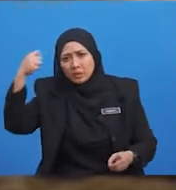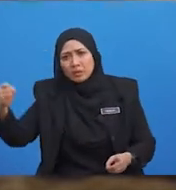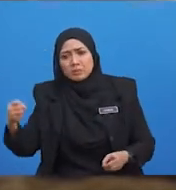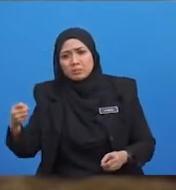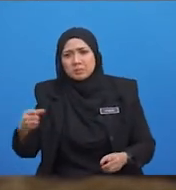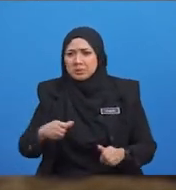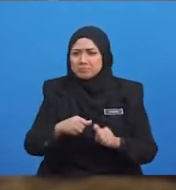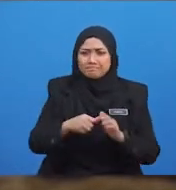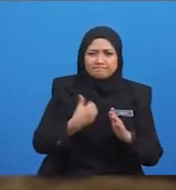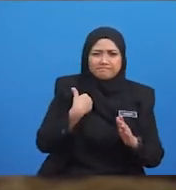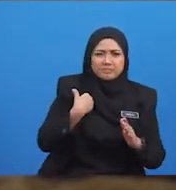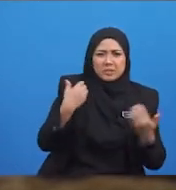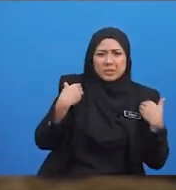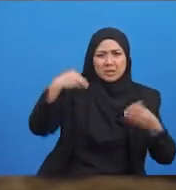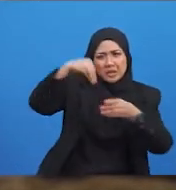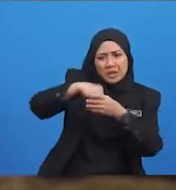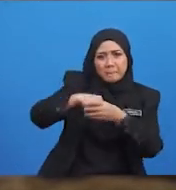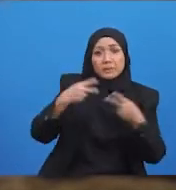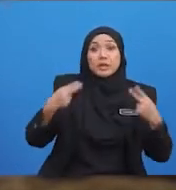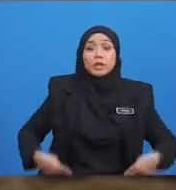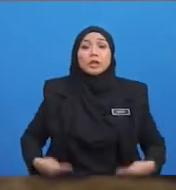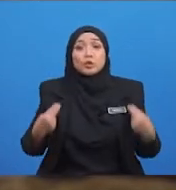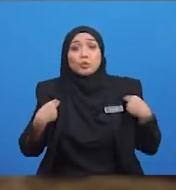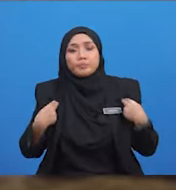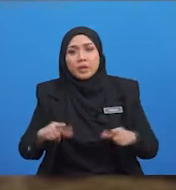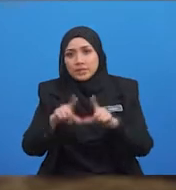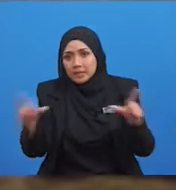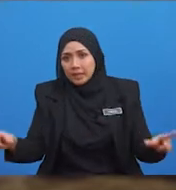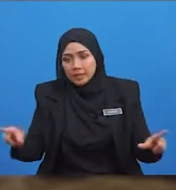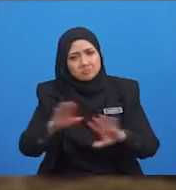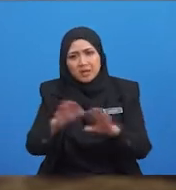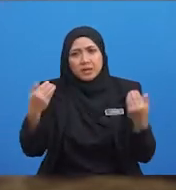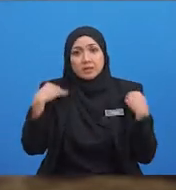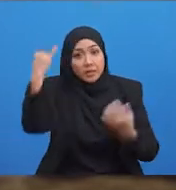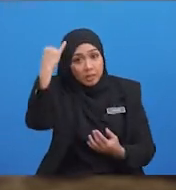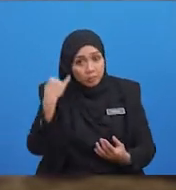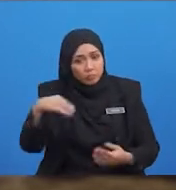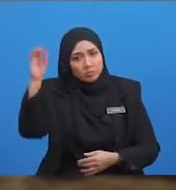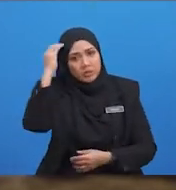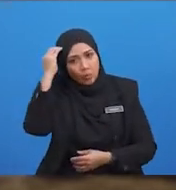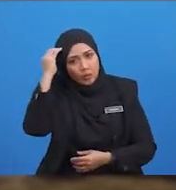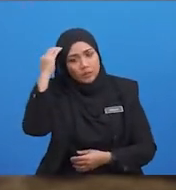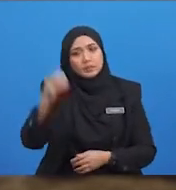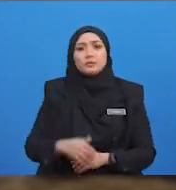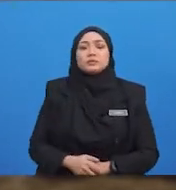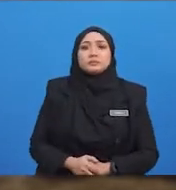terdesak dalam kehidupan, selain tidak mempunyai ilmu pengetahuan.